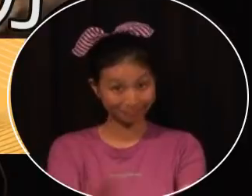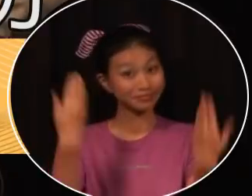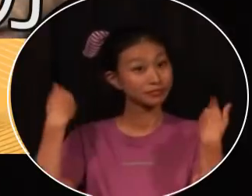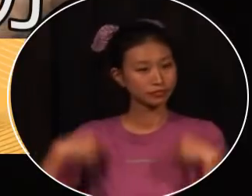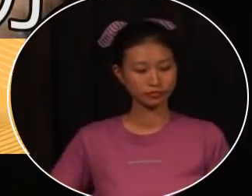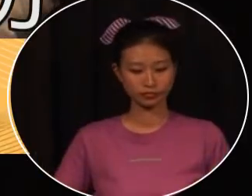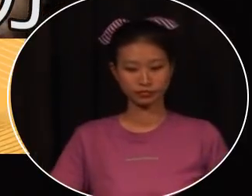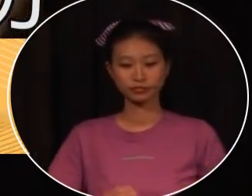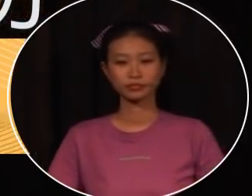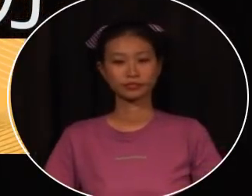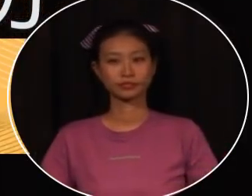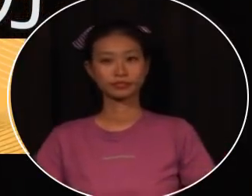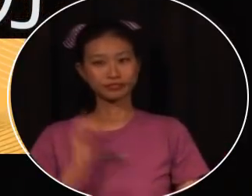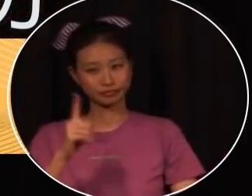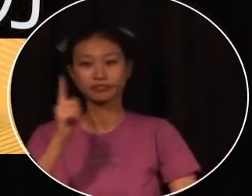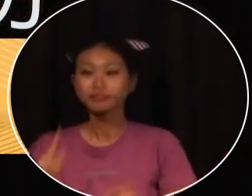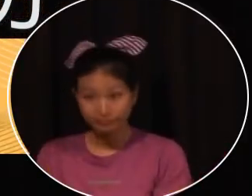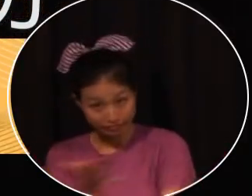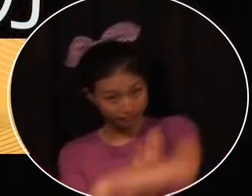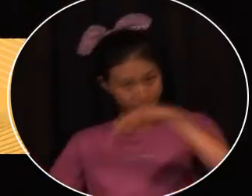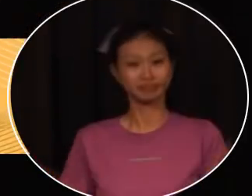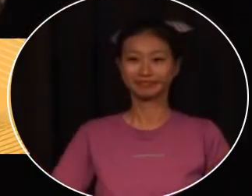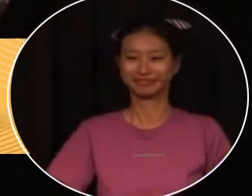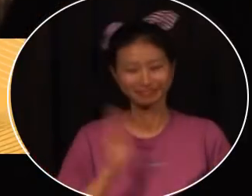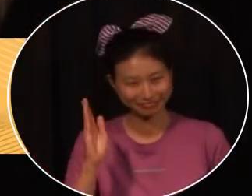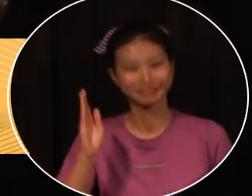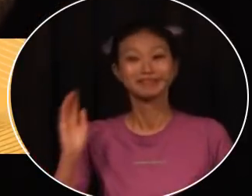第二件事情，我们解决了小孩子的外在的竞